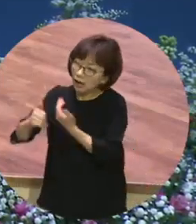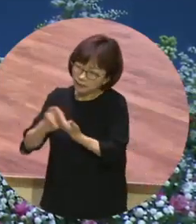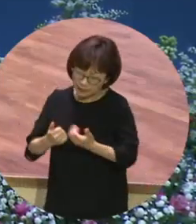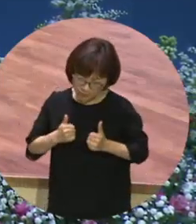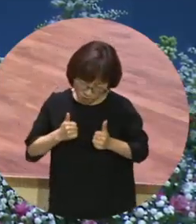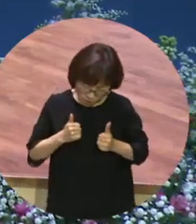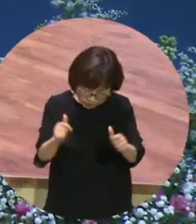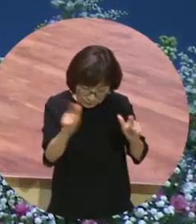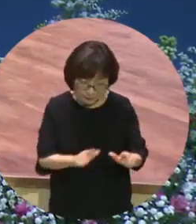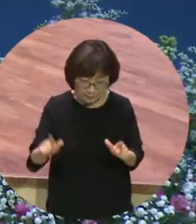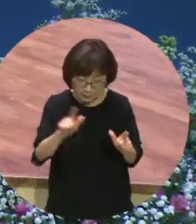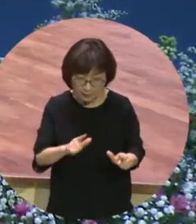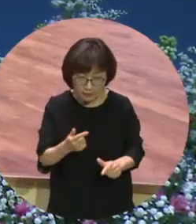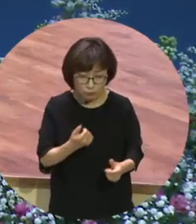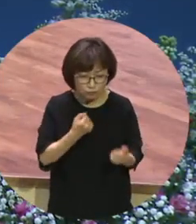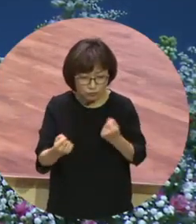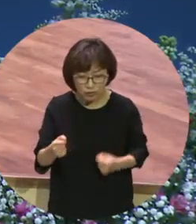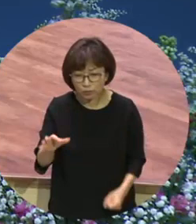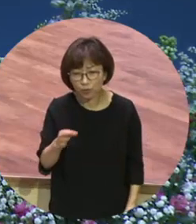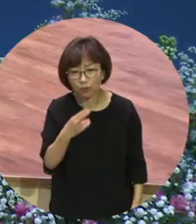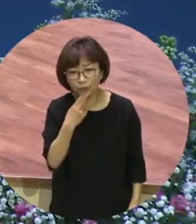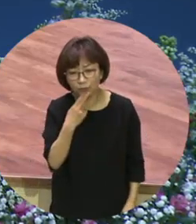경제적으로 어렵냐?